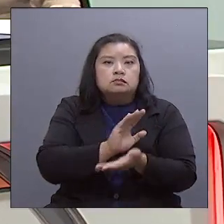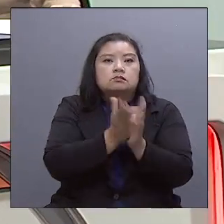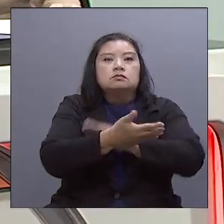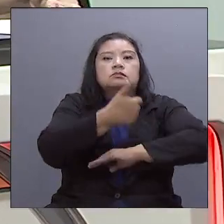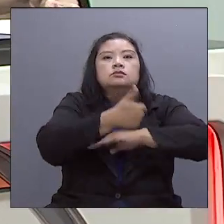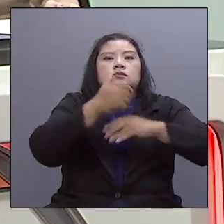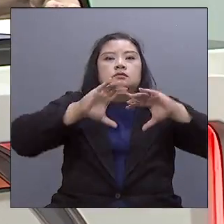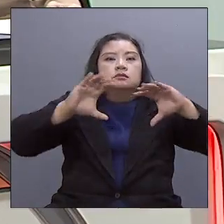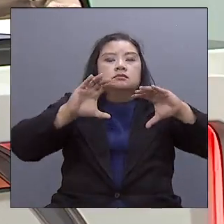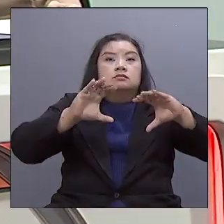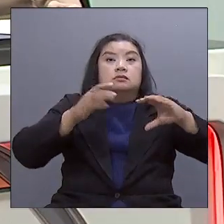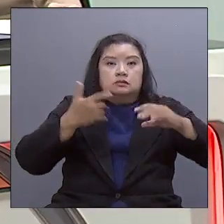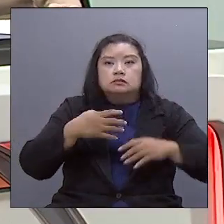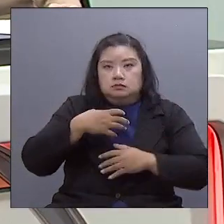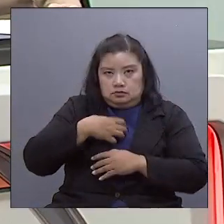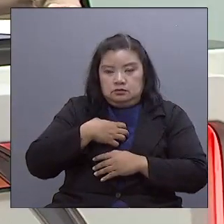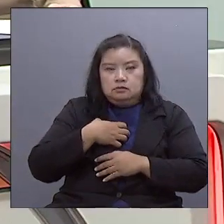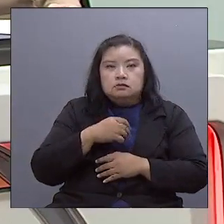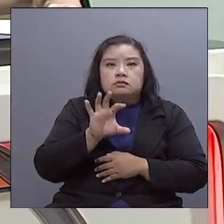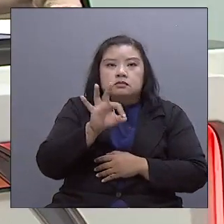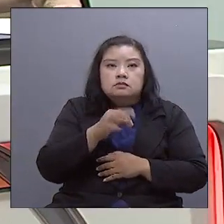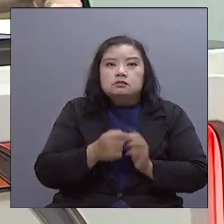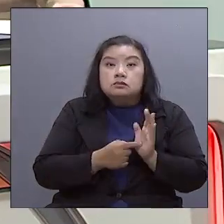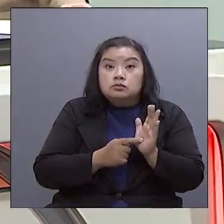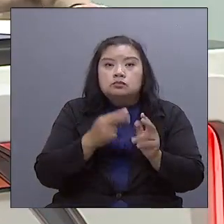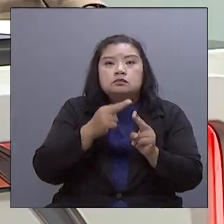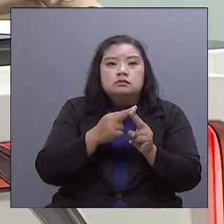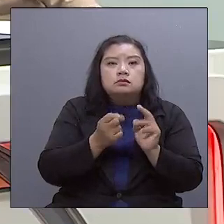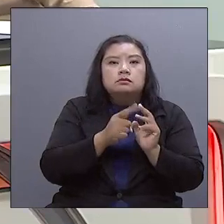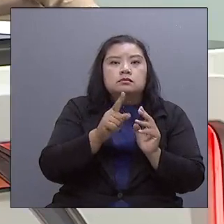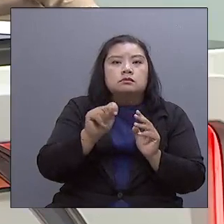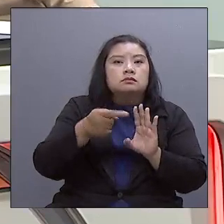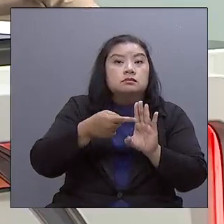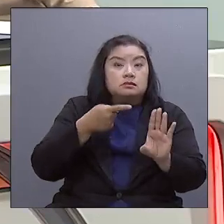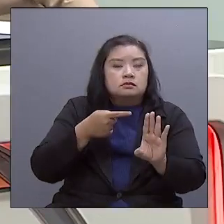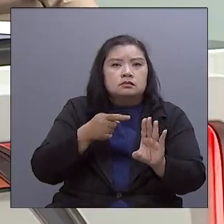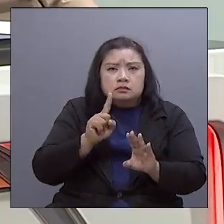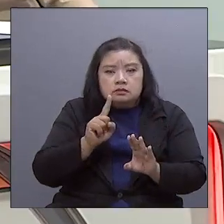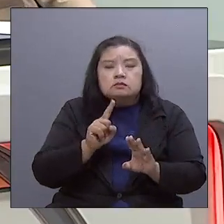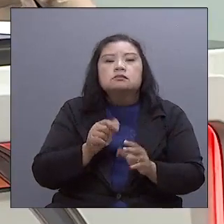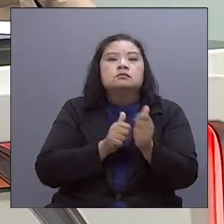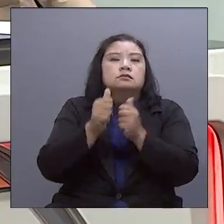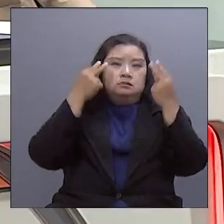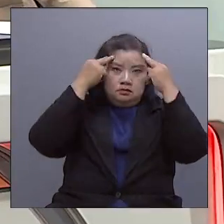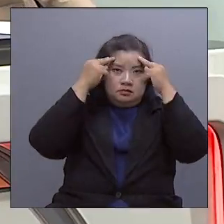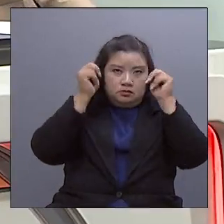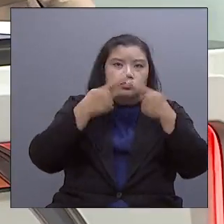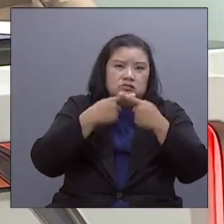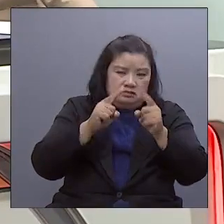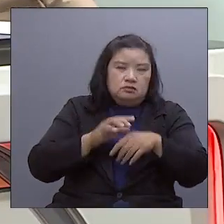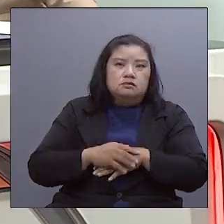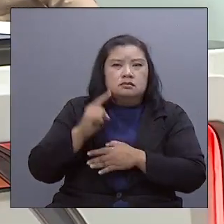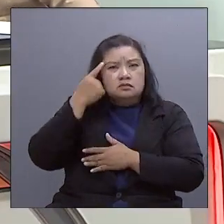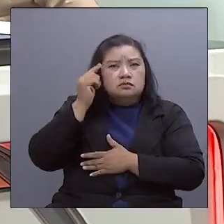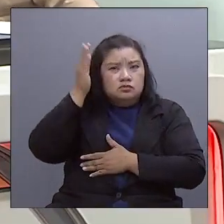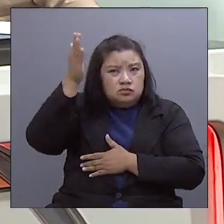ประชุมรัฐสภาให้เลือกเป็นนายกรัฐมนตรีในครั้งต่อไปนะคะแต่ว่าคุณผู้ชมกว่าจะถึงวันนั้นไม่รู้เหมือนกันนะว่าจะมีอะไรที่มันเปลี่ยน